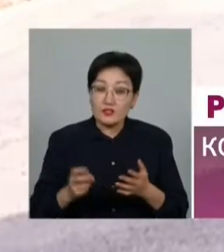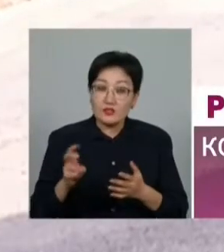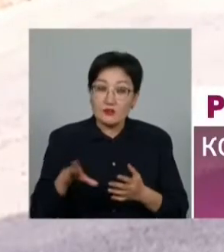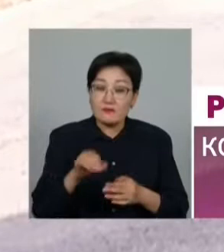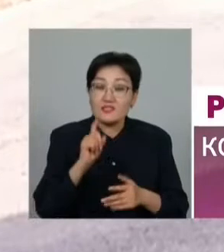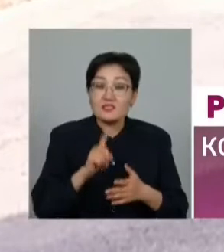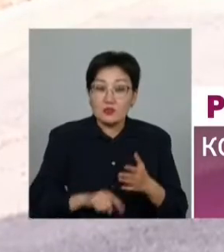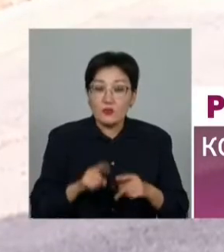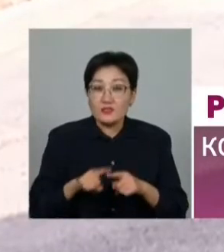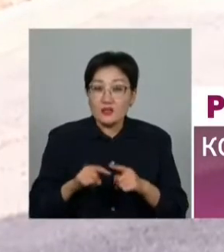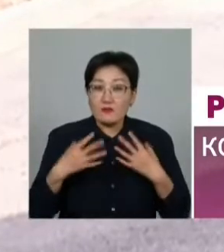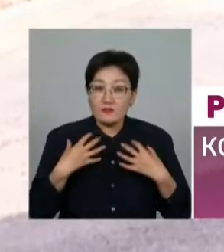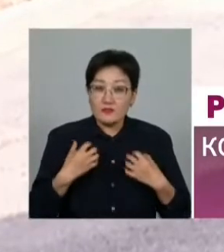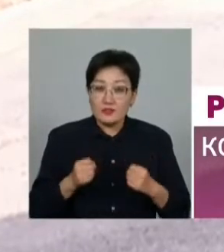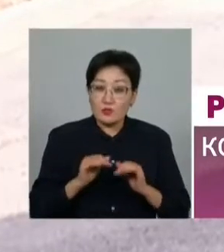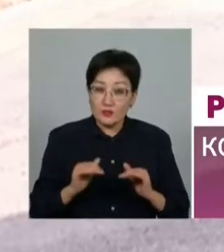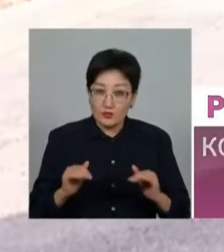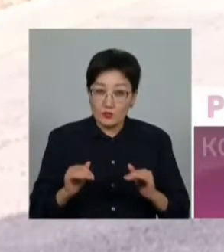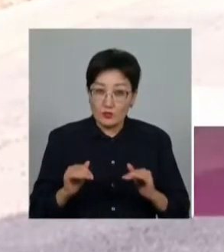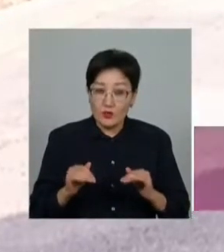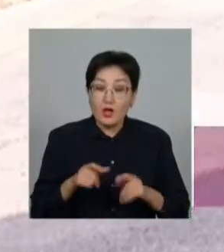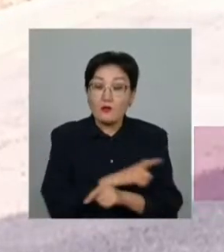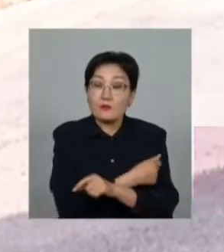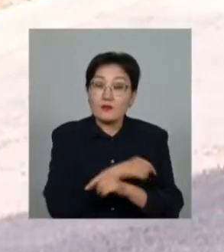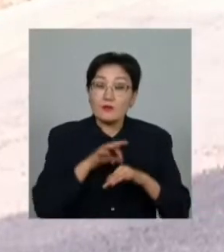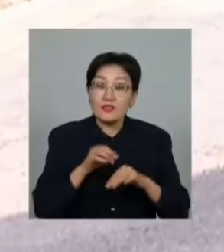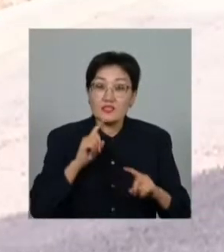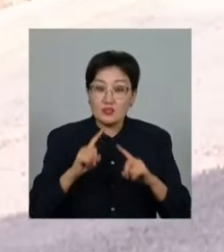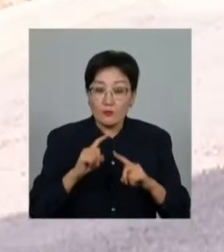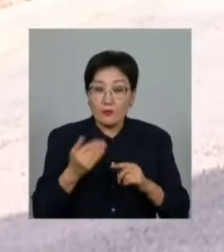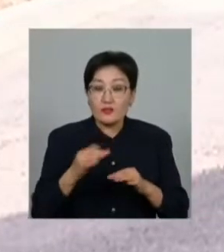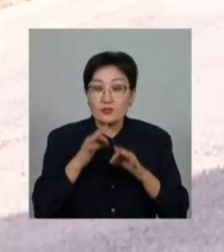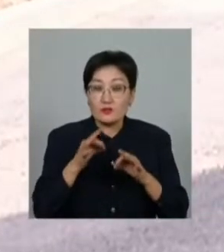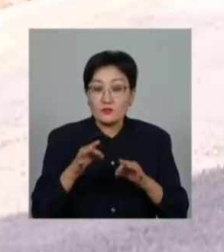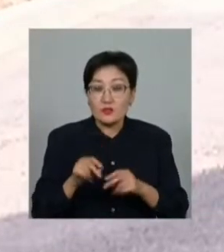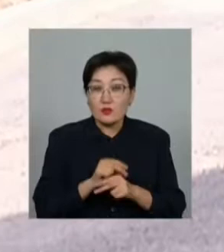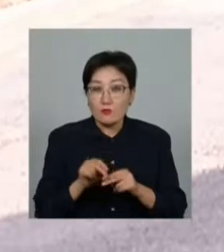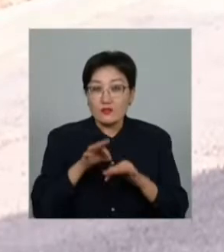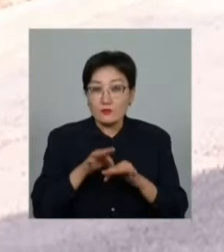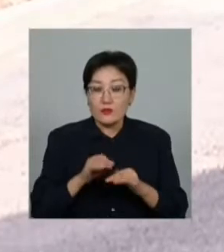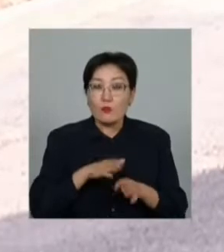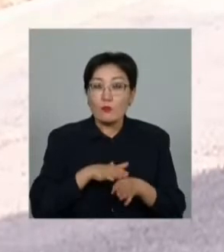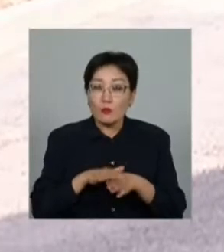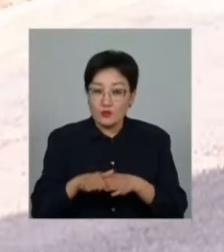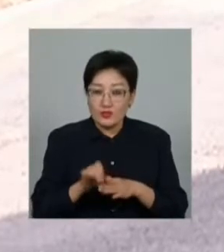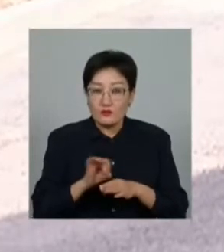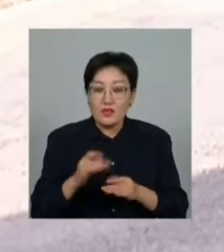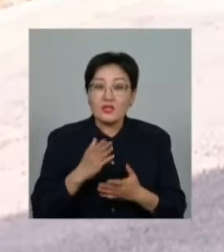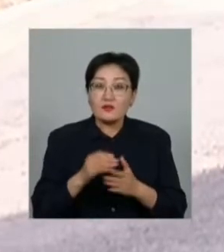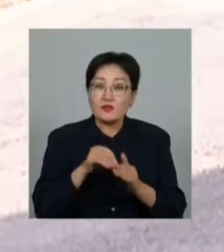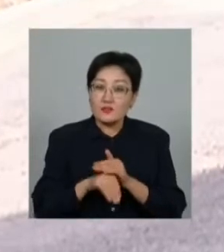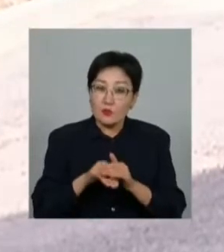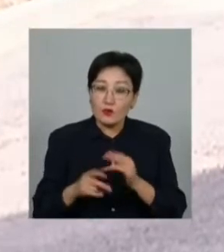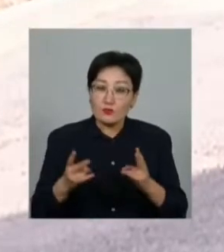все они надеется на скорейшее выздоровление детей между тем врачи провели консилиум и по их словам лечение проводится в полном объеме есть запасы всех